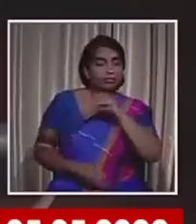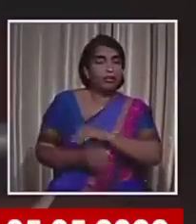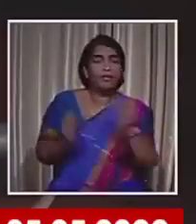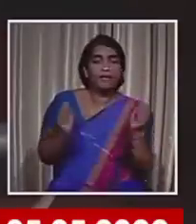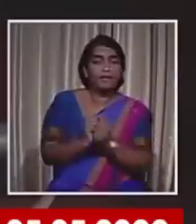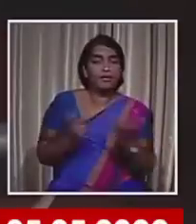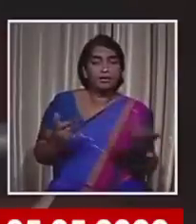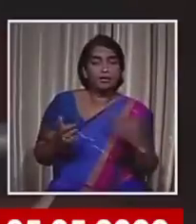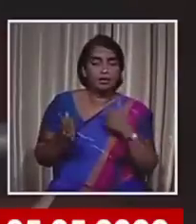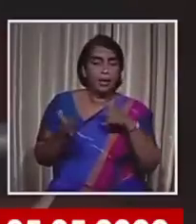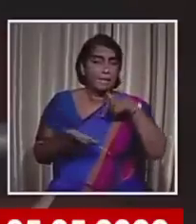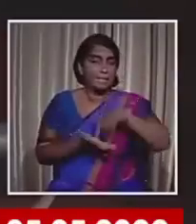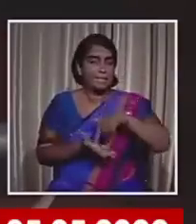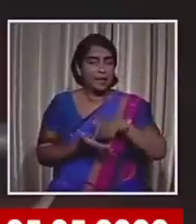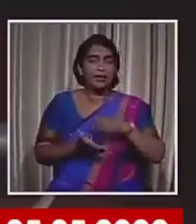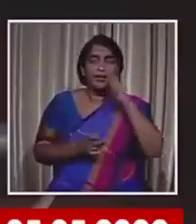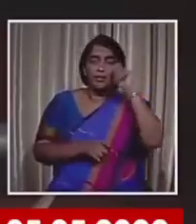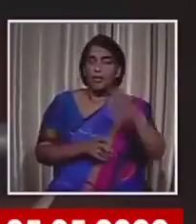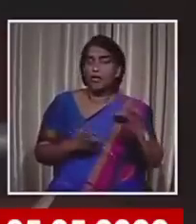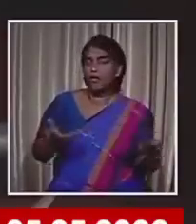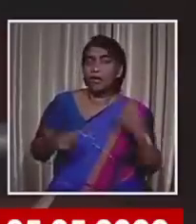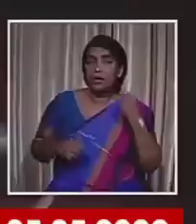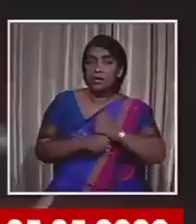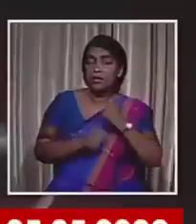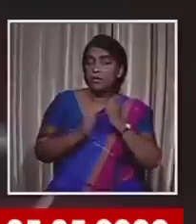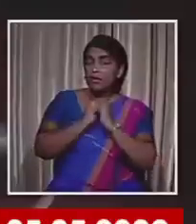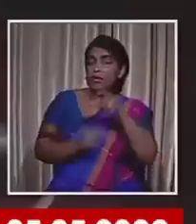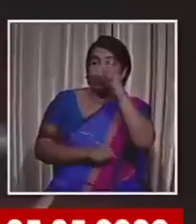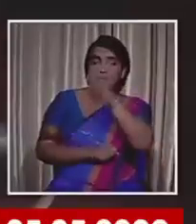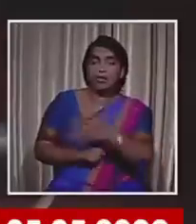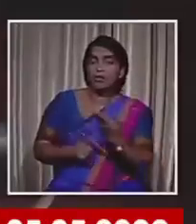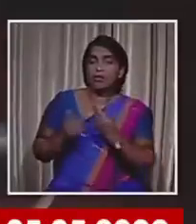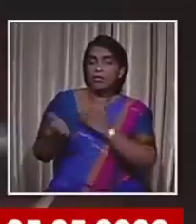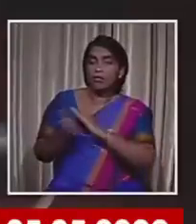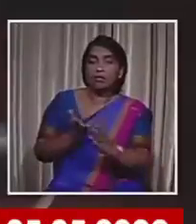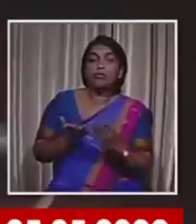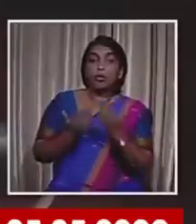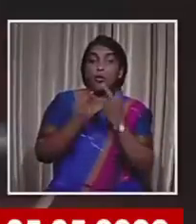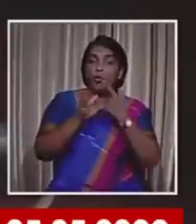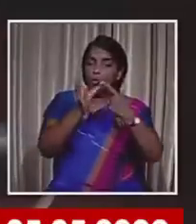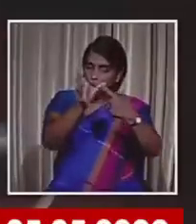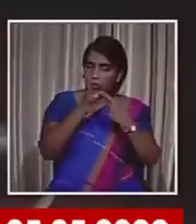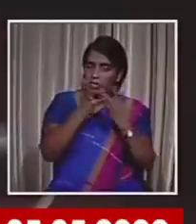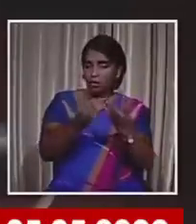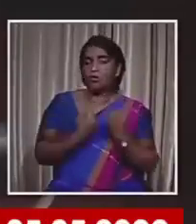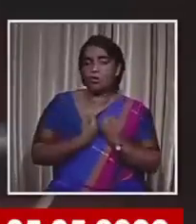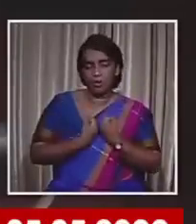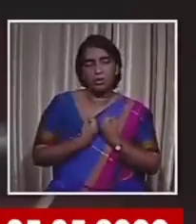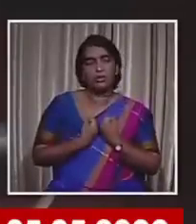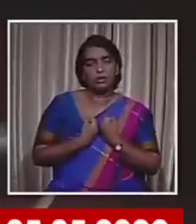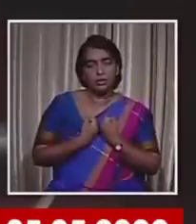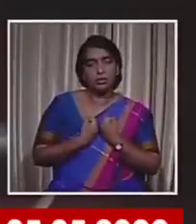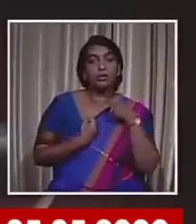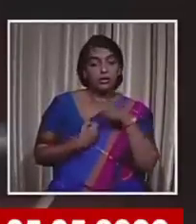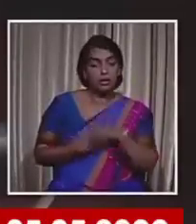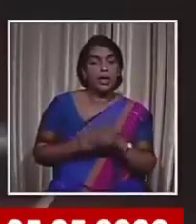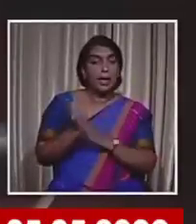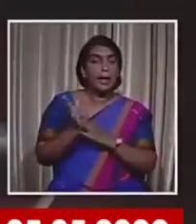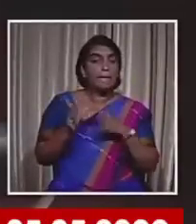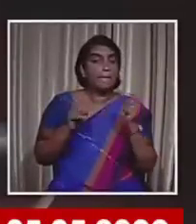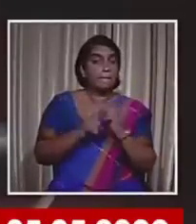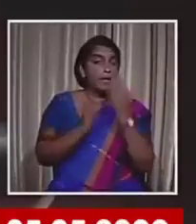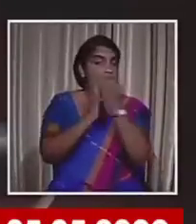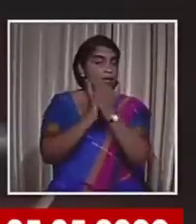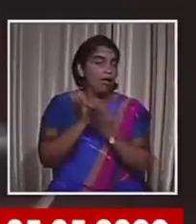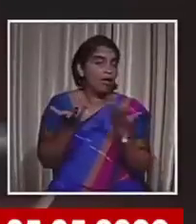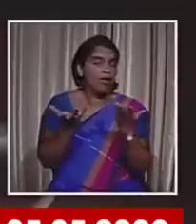கட்சியாக செயல்பட்டோம் என்று சஜித் பிரேமதாச குறிப்பிட்டுள்ளார். தேசத்தை ஒழுங்கமைக்க அரசாங்கத்தின் எந்தவொரு வெளிப்படையான மற்றும் உண்மையான முயற்சியையும்